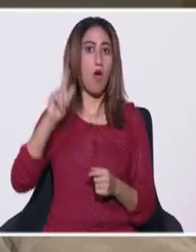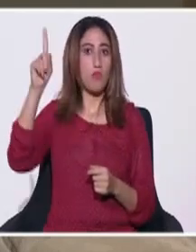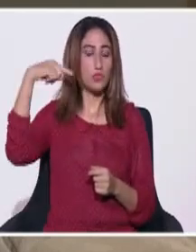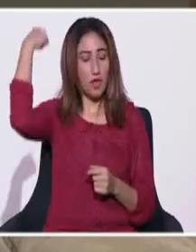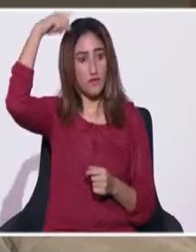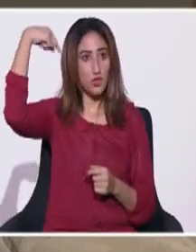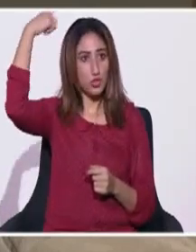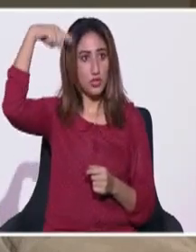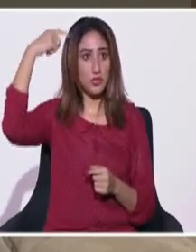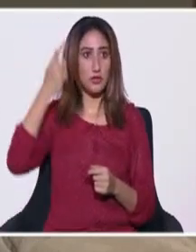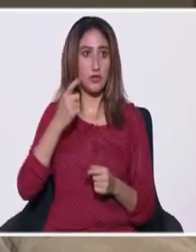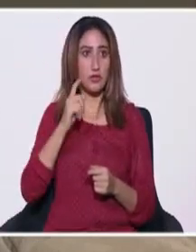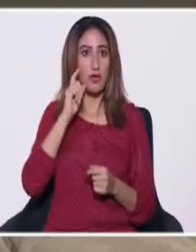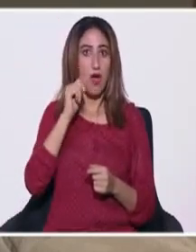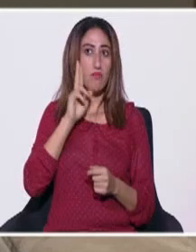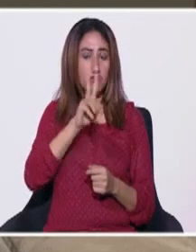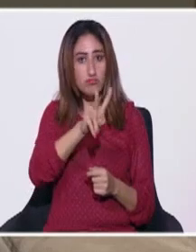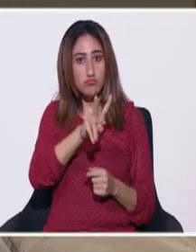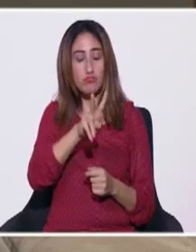المنوفية. فالراجل بهت